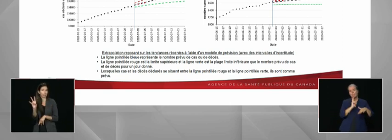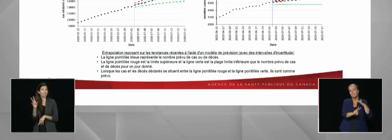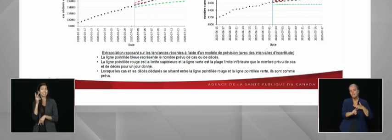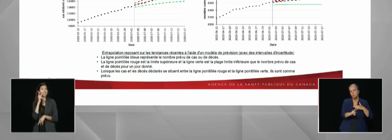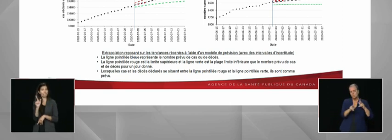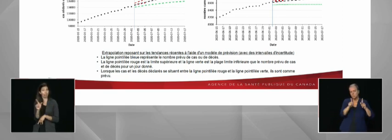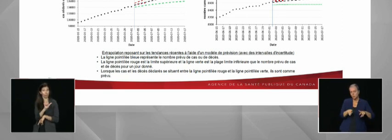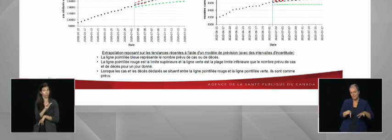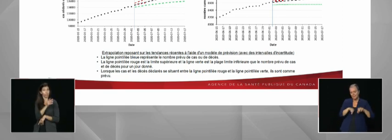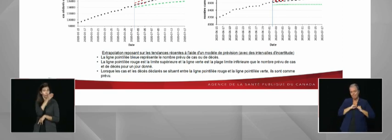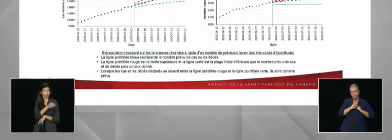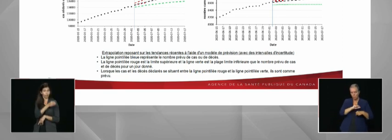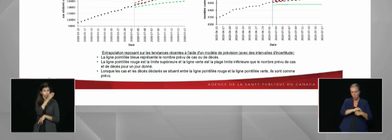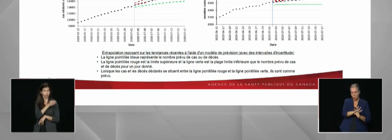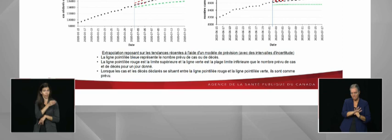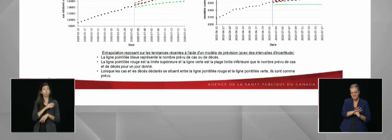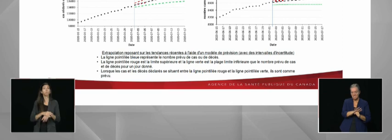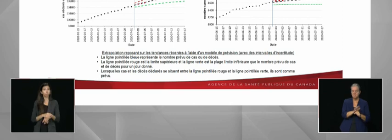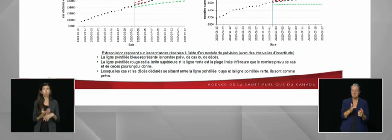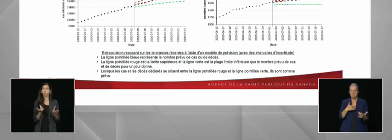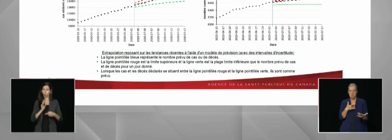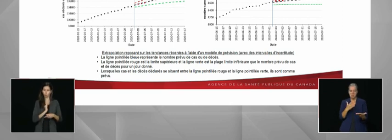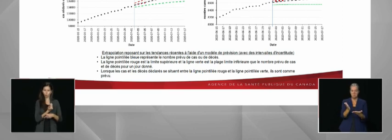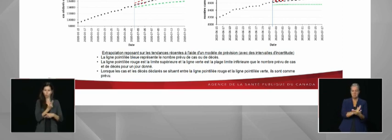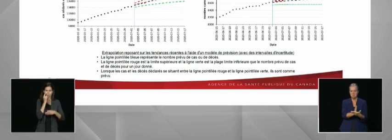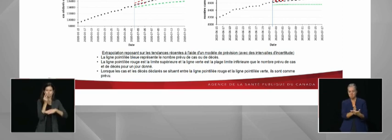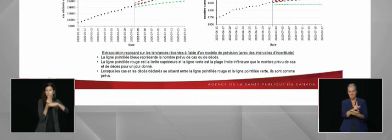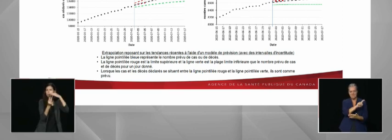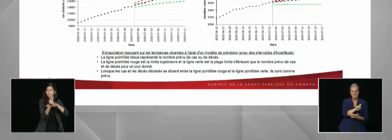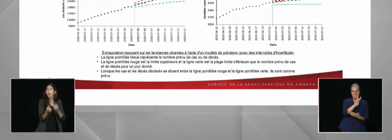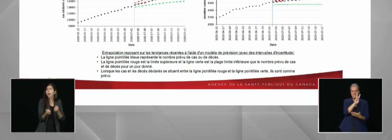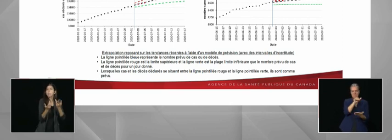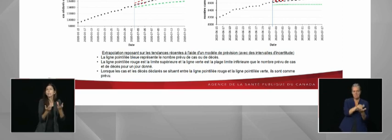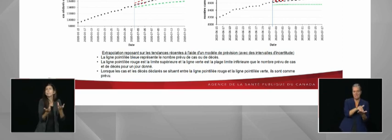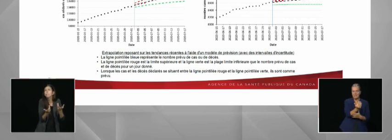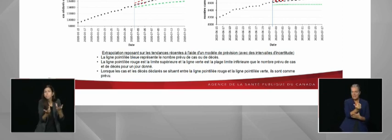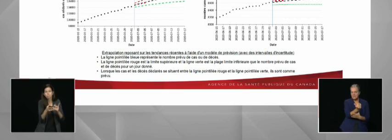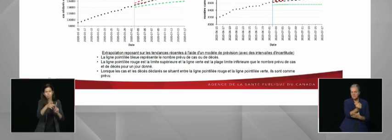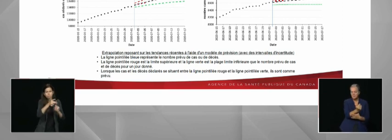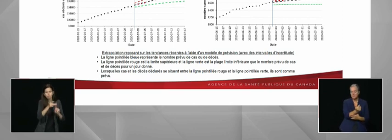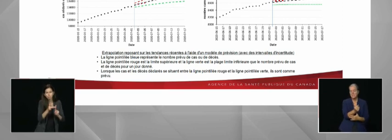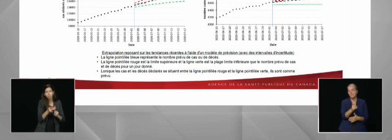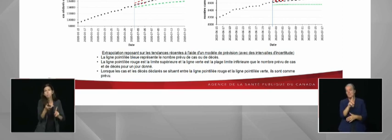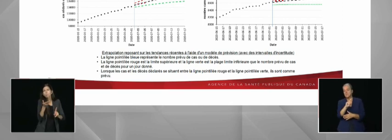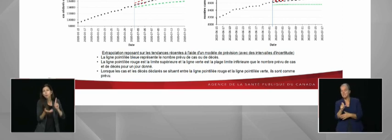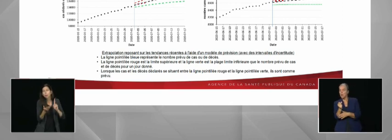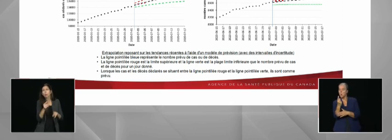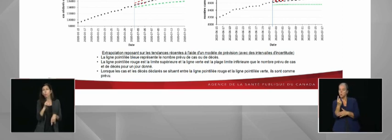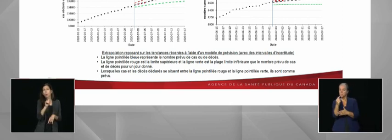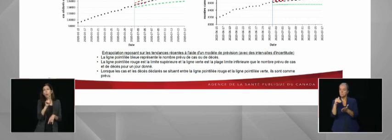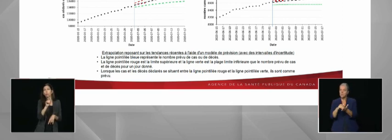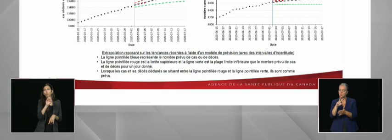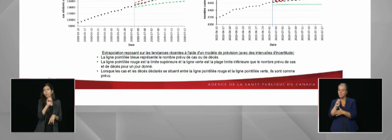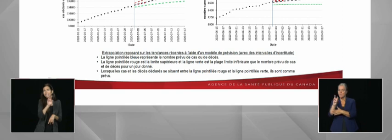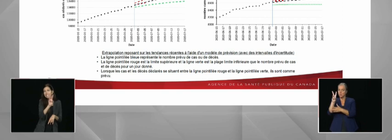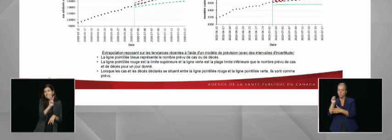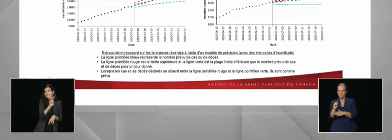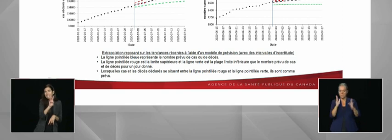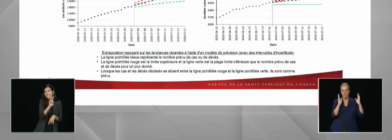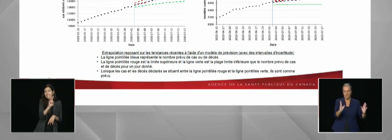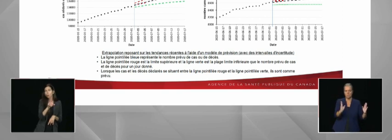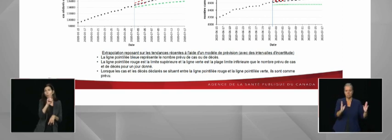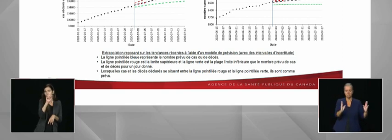situer entre 106 015 et 111 8 960 en date du 17 juillet.